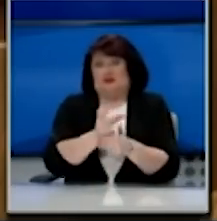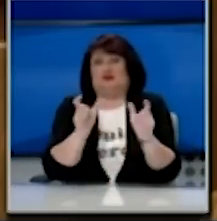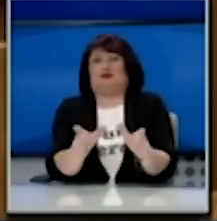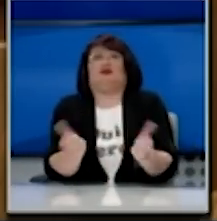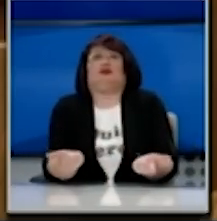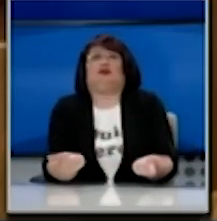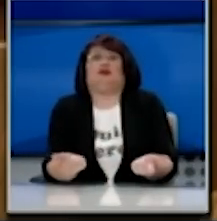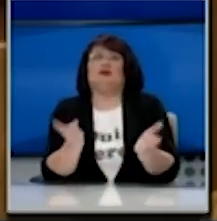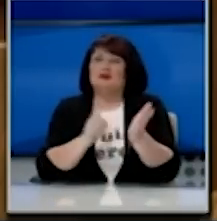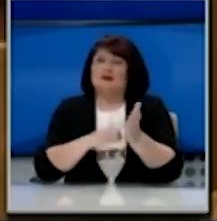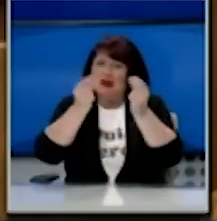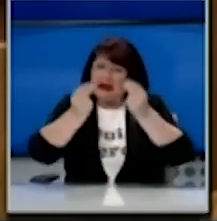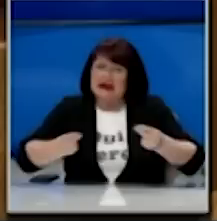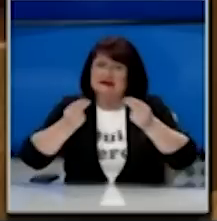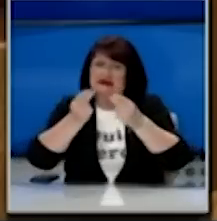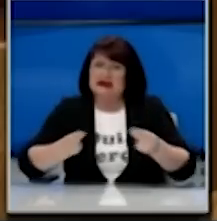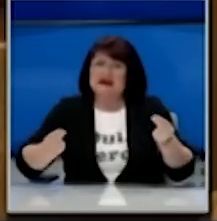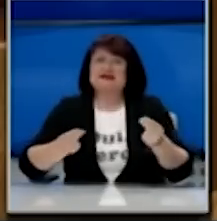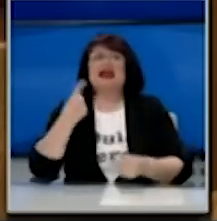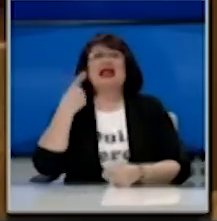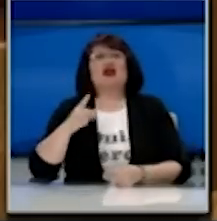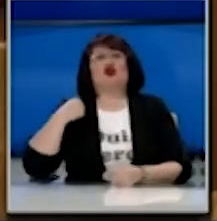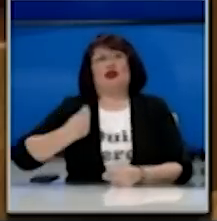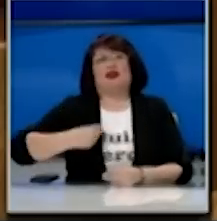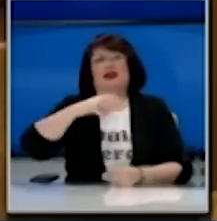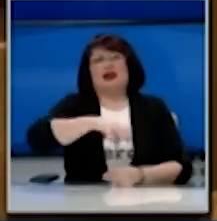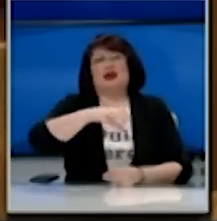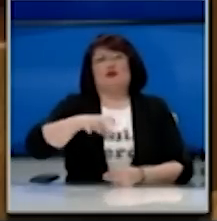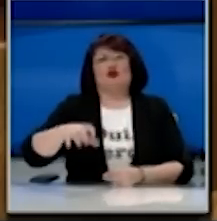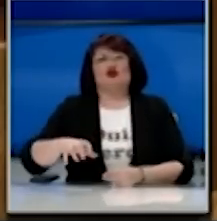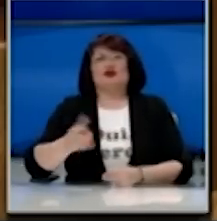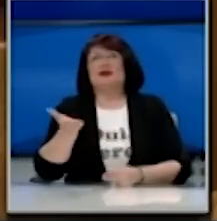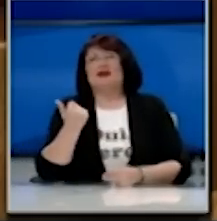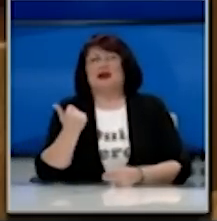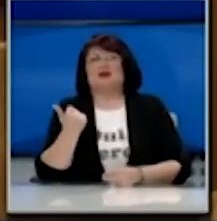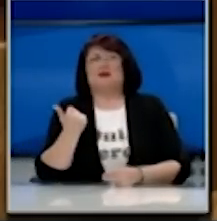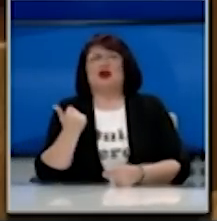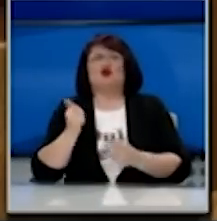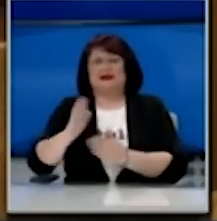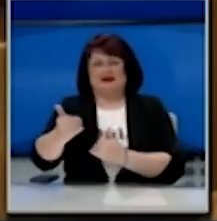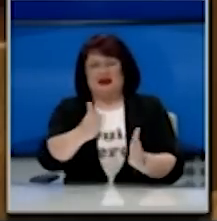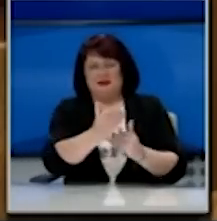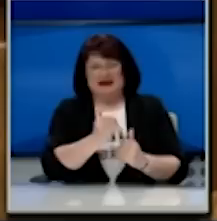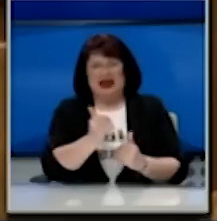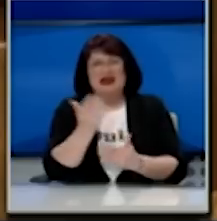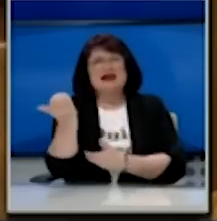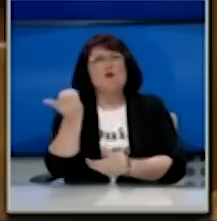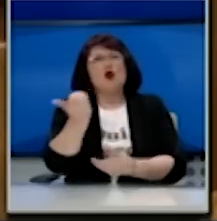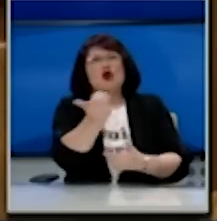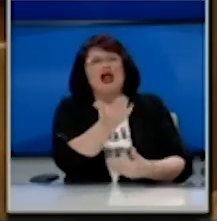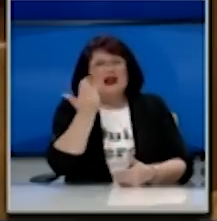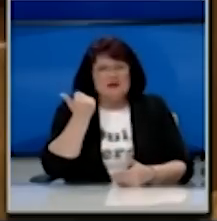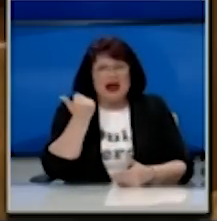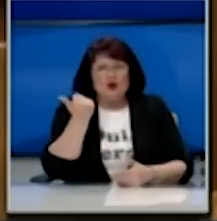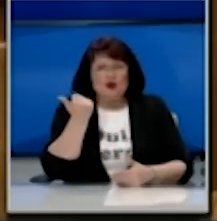να λύσετε ότι σε 100 δήμους δεν υπάρχουν καν βρεφικά τμήματα, στις